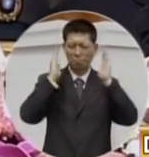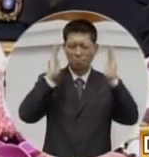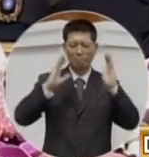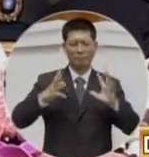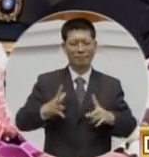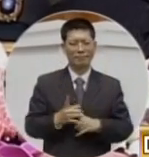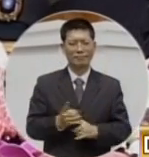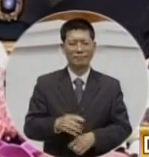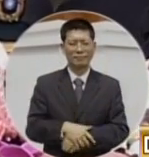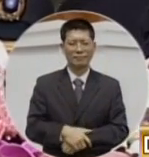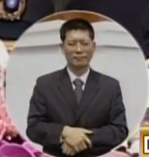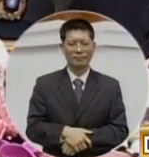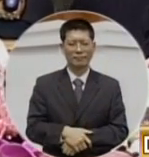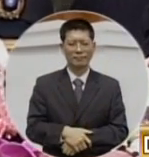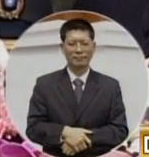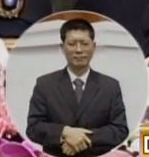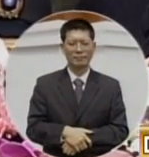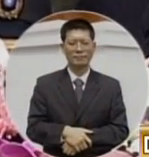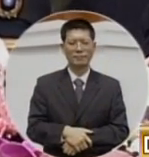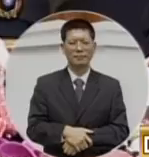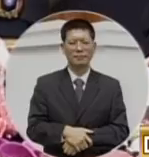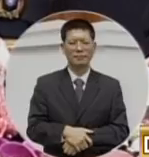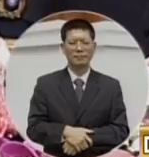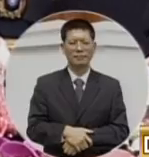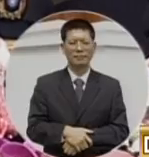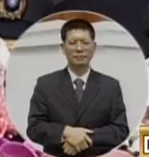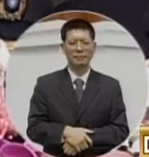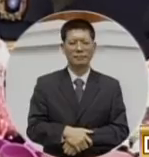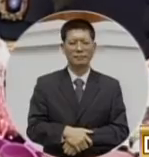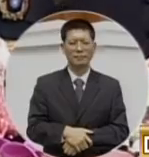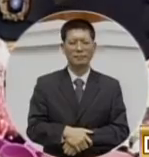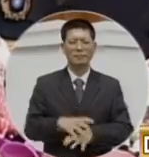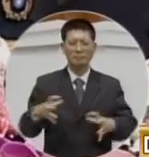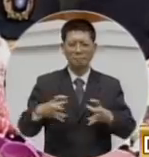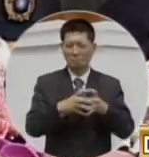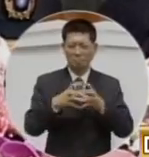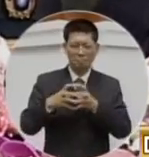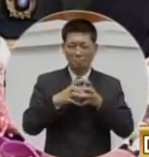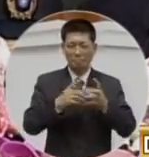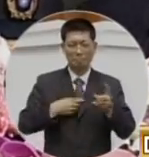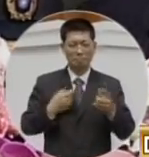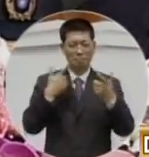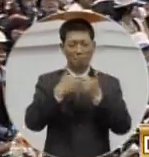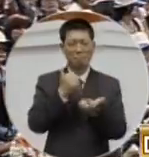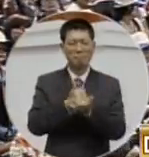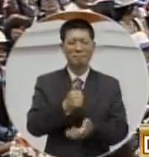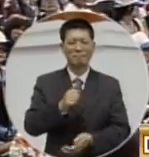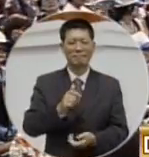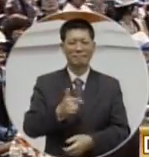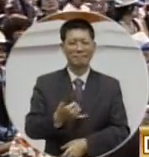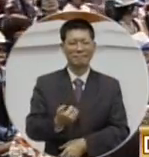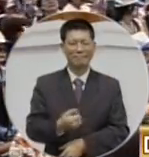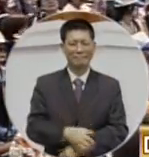定做得同台湾变多真进的报道。